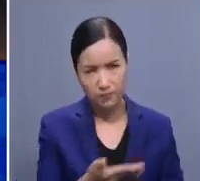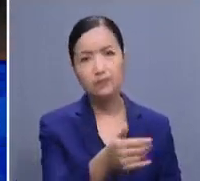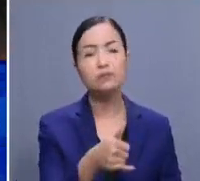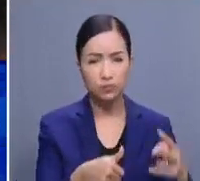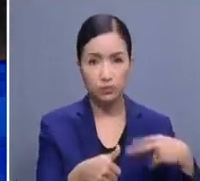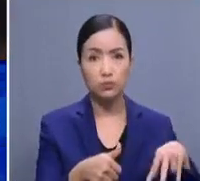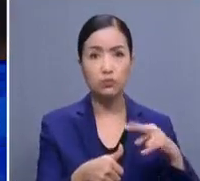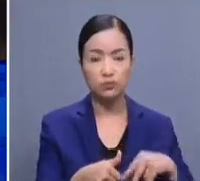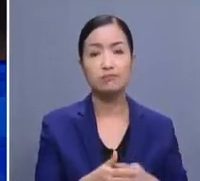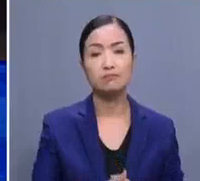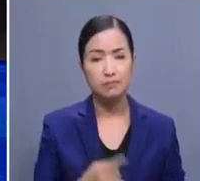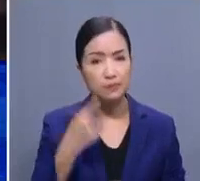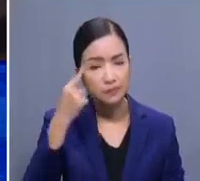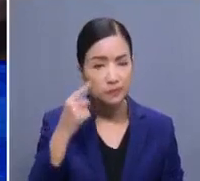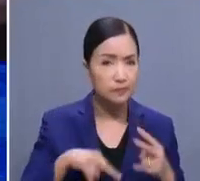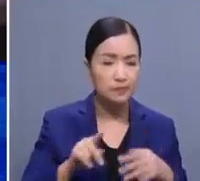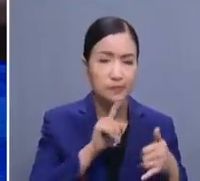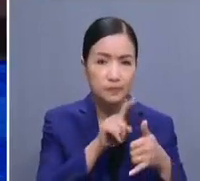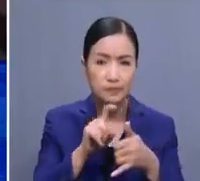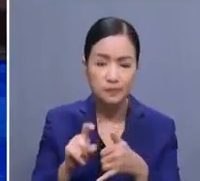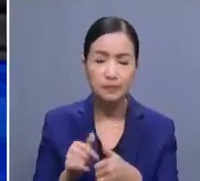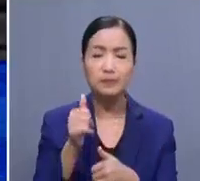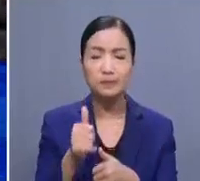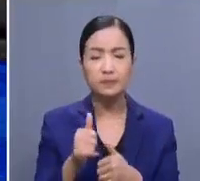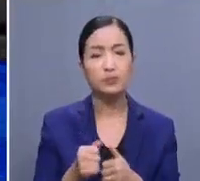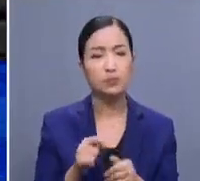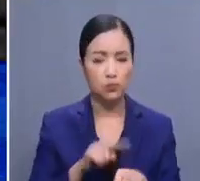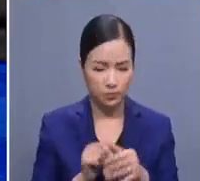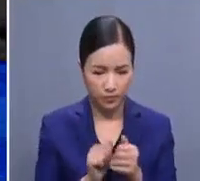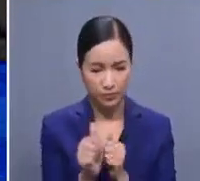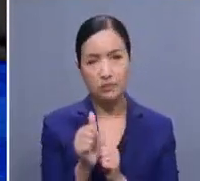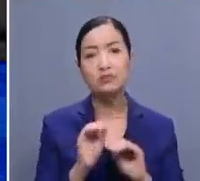จดูนะฮะเราจะได้ควบคุมและสอบสวนโรคกันได้ทันและชัดเจนฮะ ค่ะ